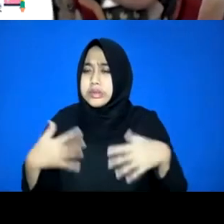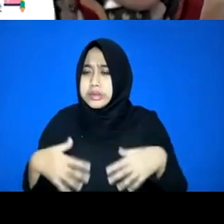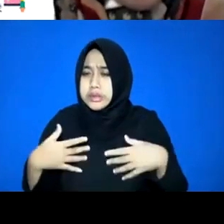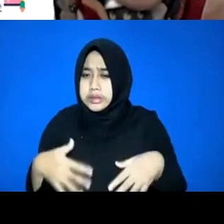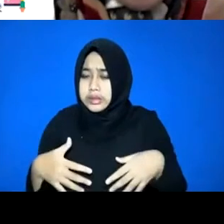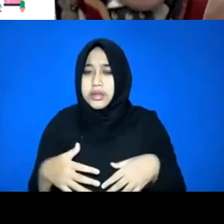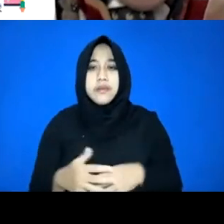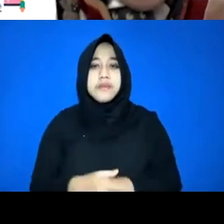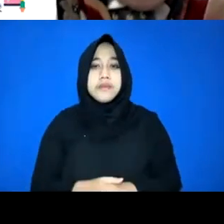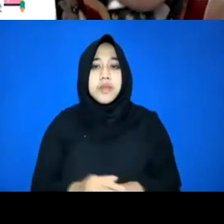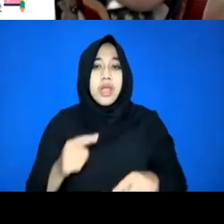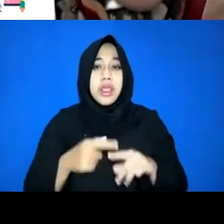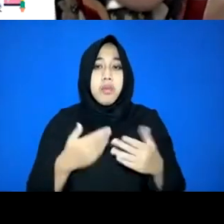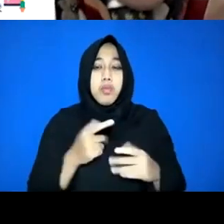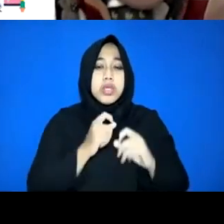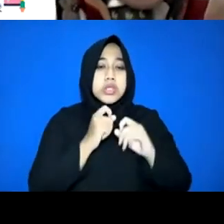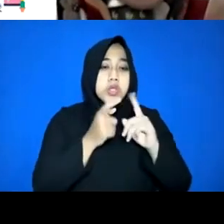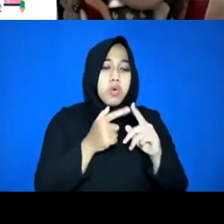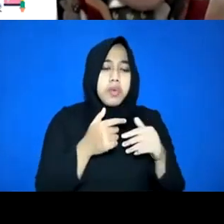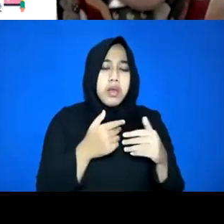Tetapi mungkin jawaban paling